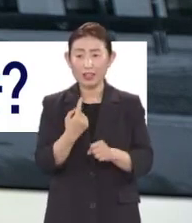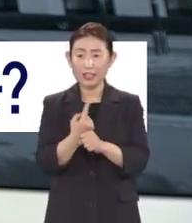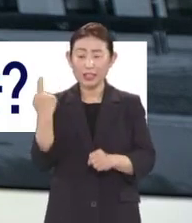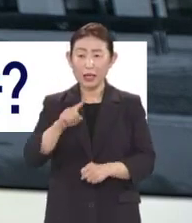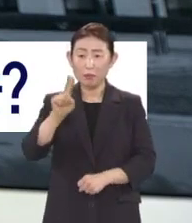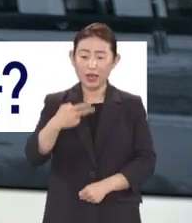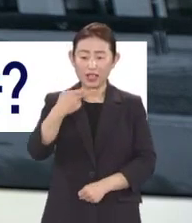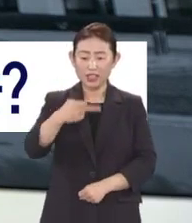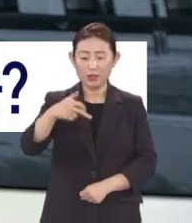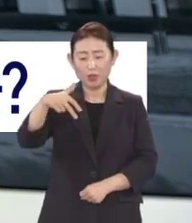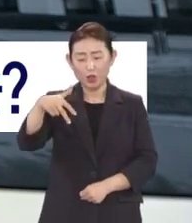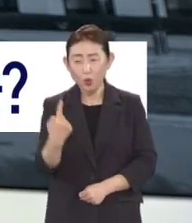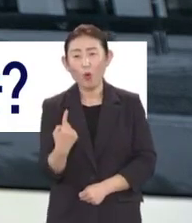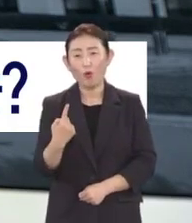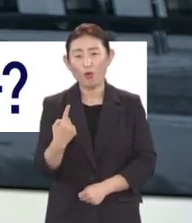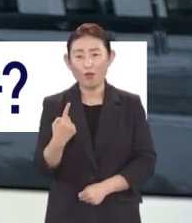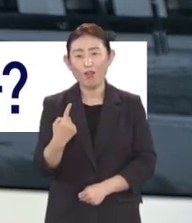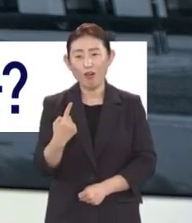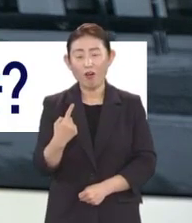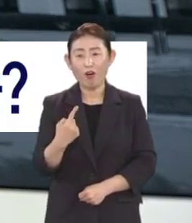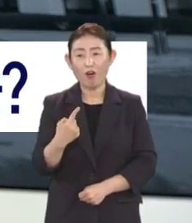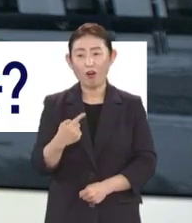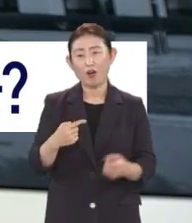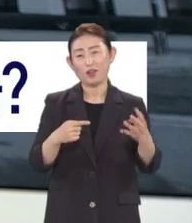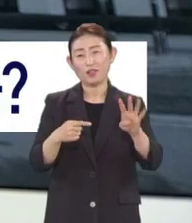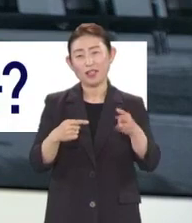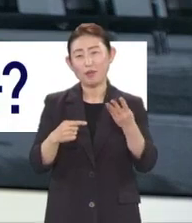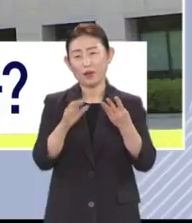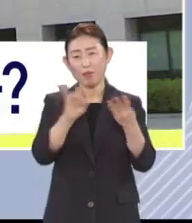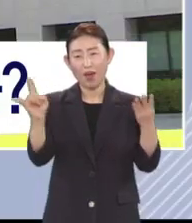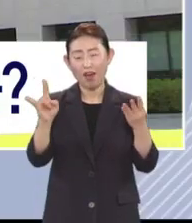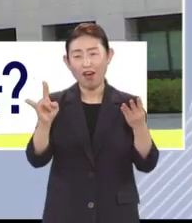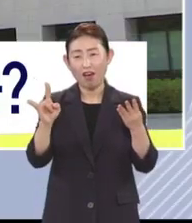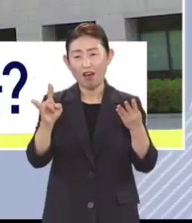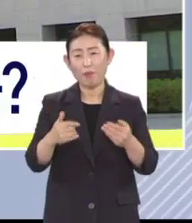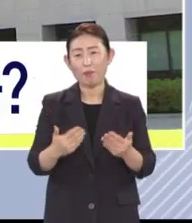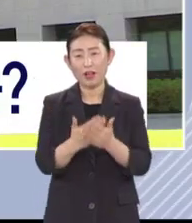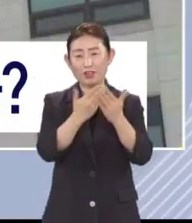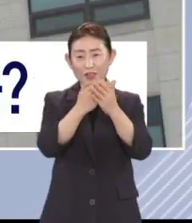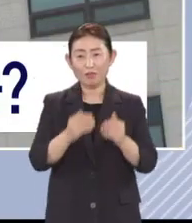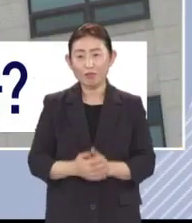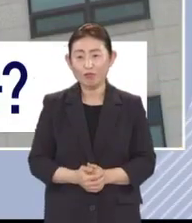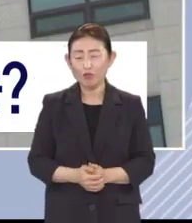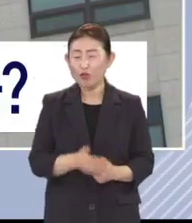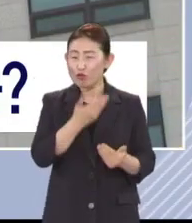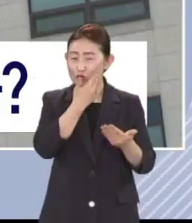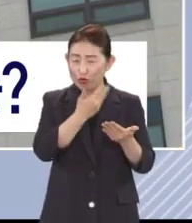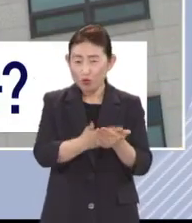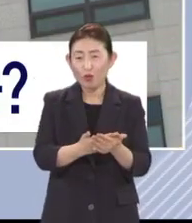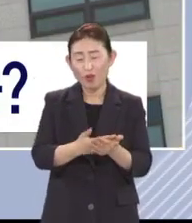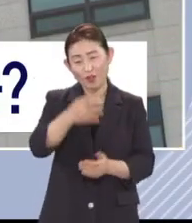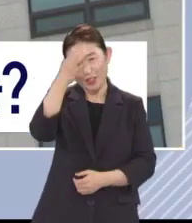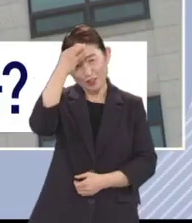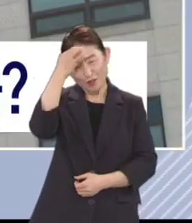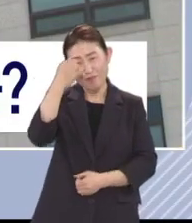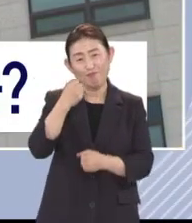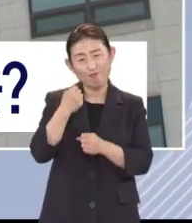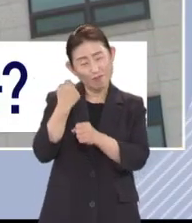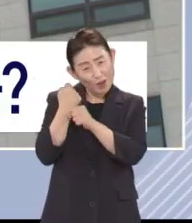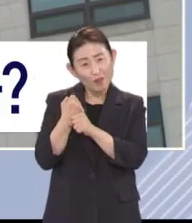112조 원까지 성장하는데 거의 400배 성장을 했죠. 저희가 굉장히 핵심적인 역할을 했다고 자부를 하고